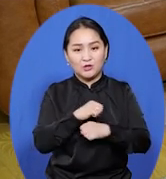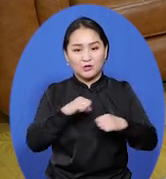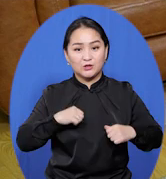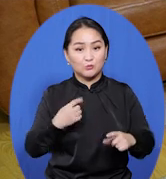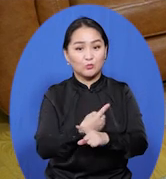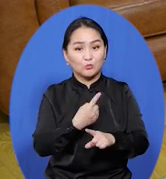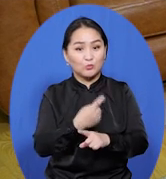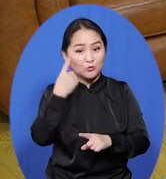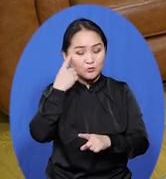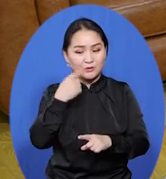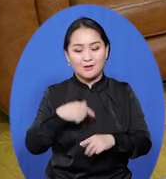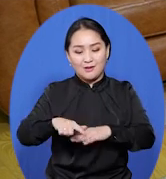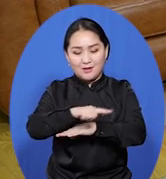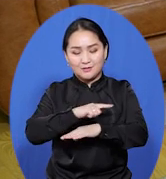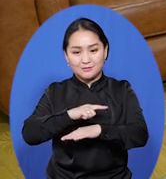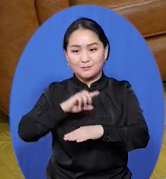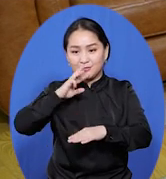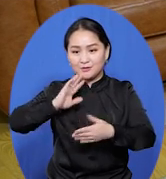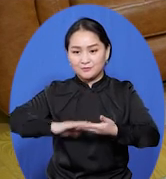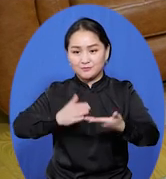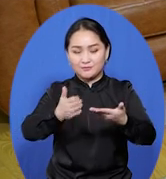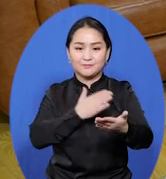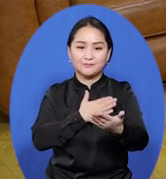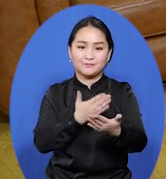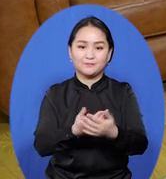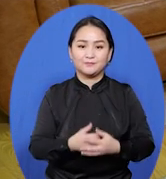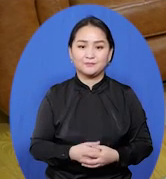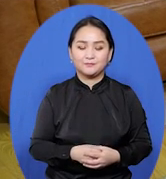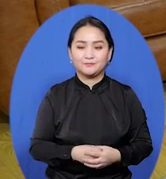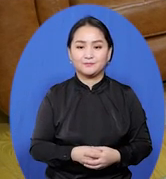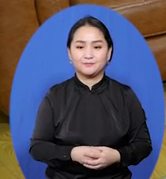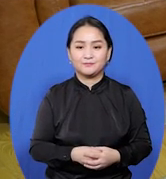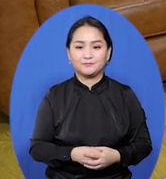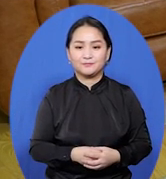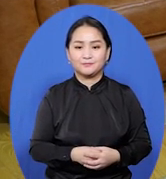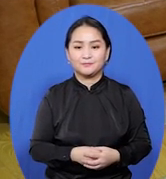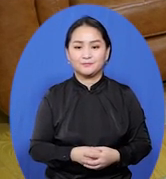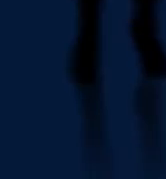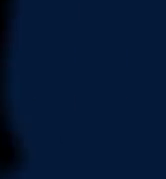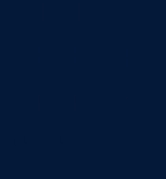байна шүү дээ. Тэгээ энийг яг газар дээрээс нь сурвалжиж явж байгаа та бүхэнтэй бас маш их баярлалаа. За.